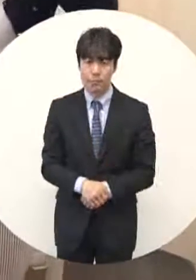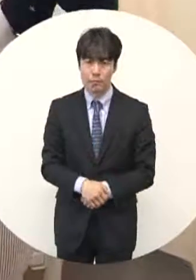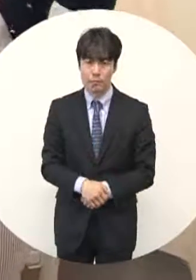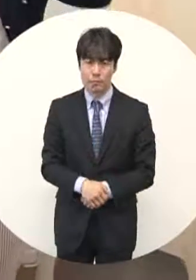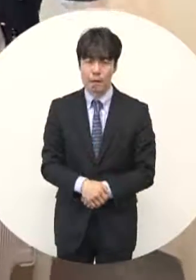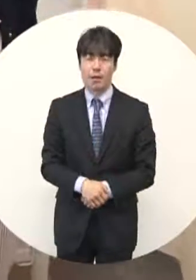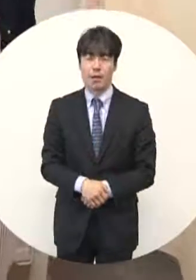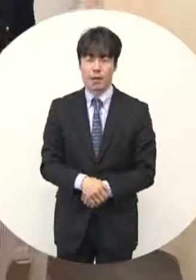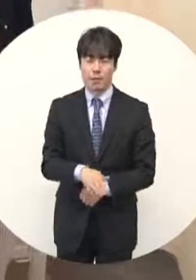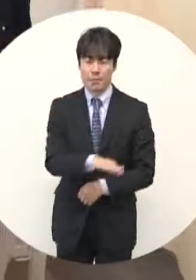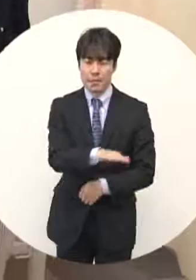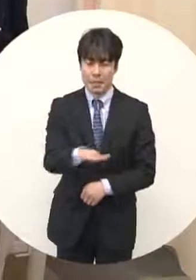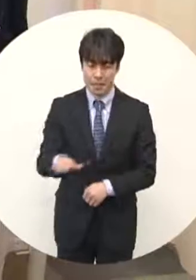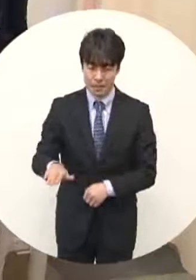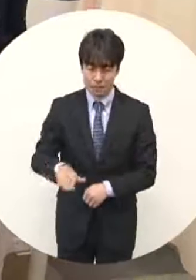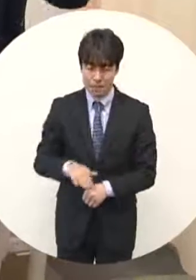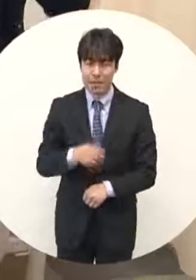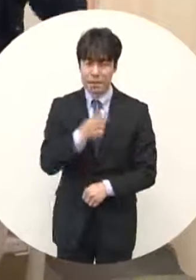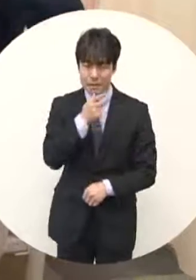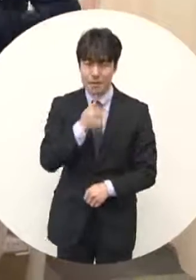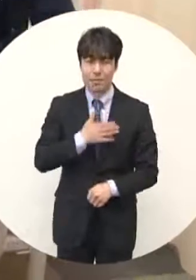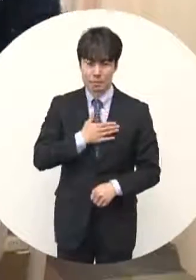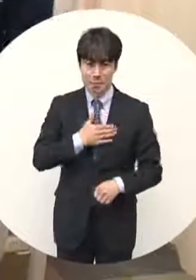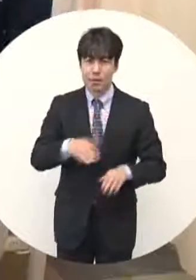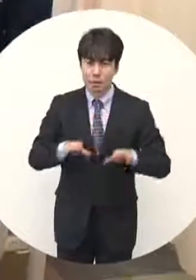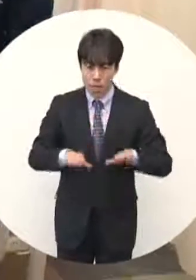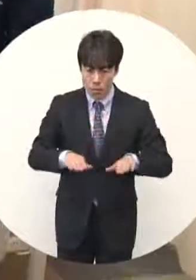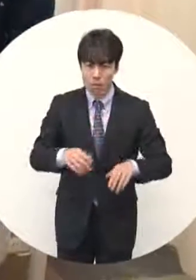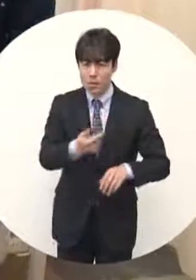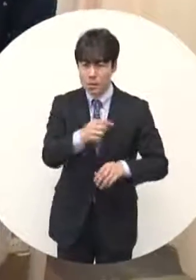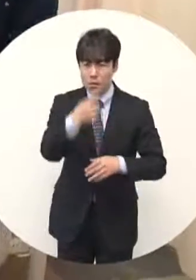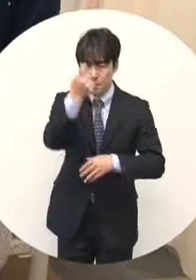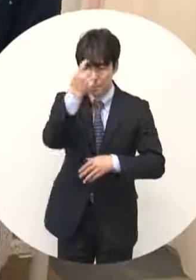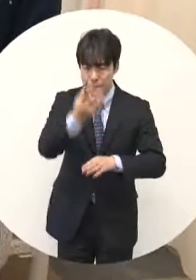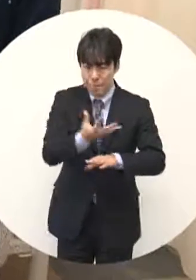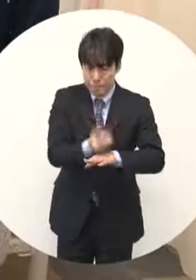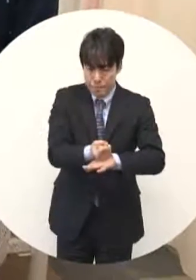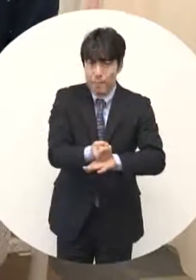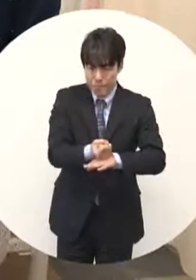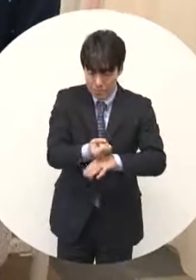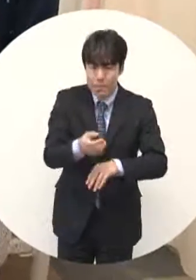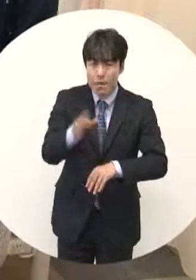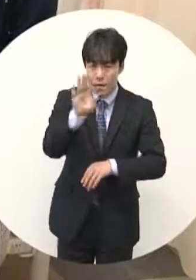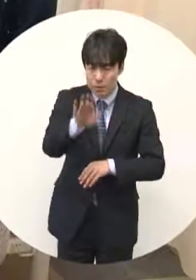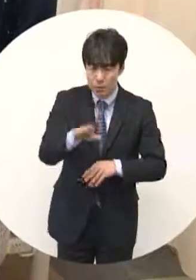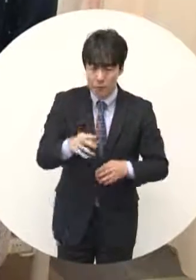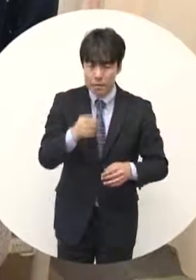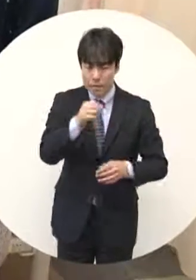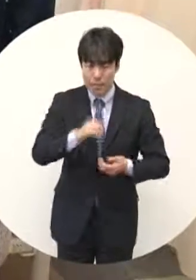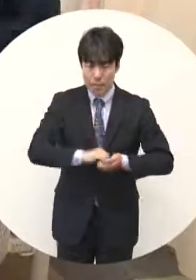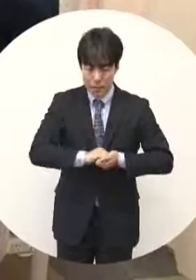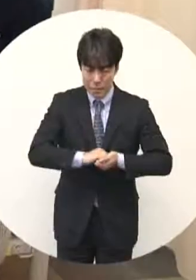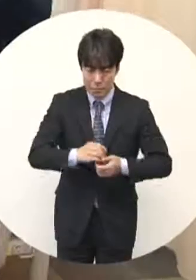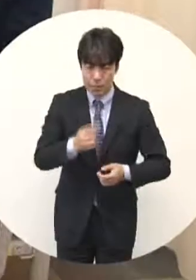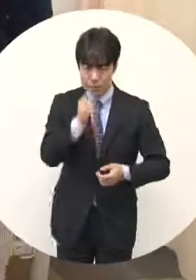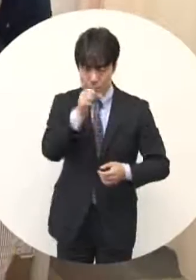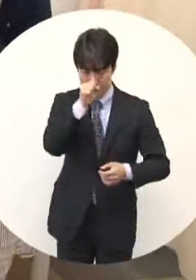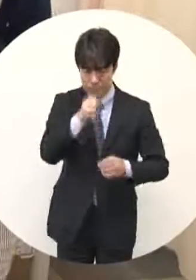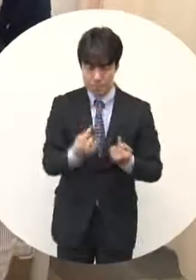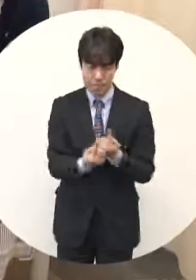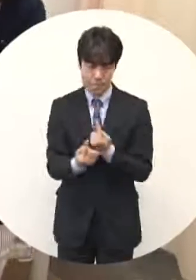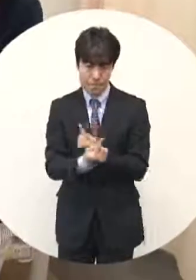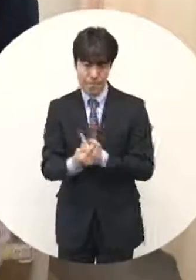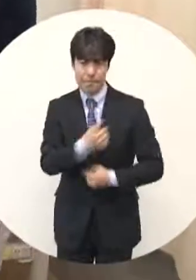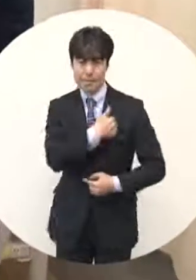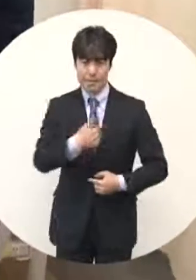はい、皆さんですね。そうしましたら今日しっかりと頑張ってやっていけば必ず改善するので頑張りましょう。 よろしくお願い